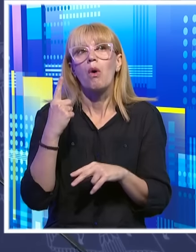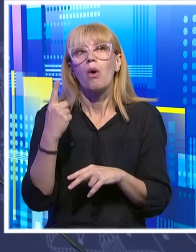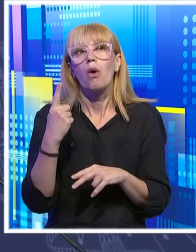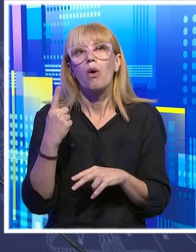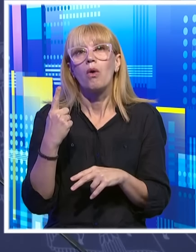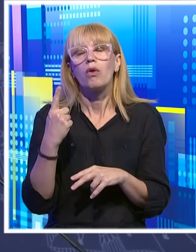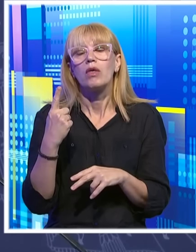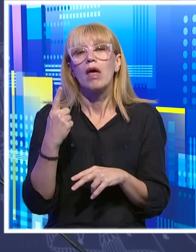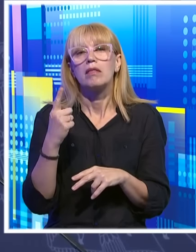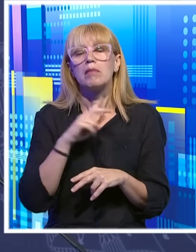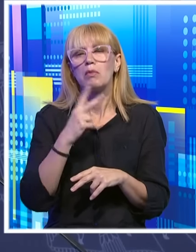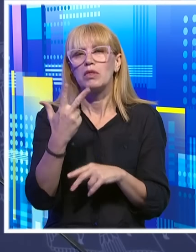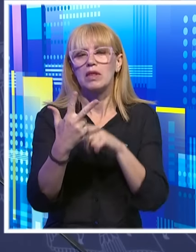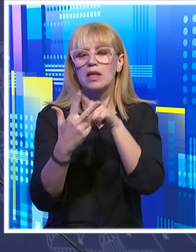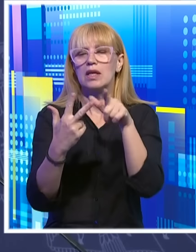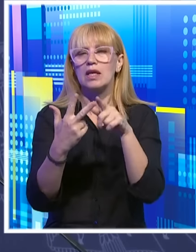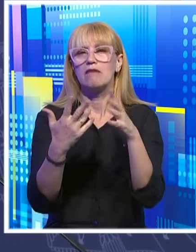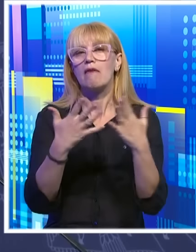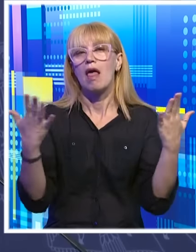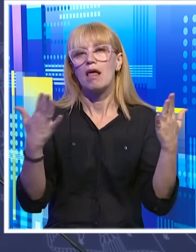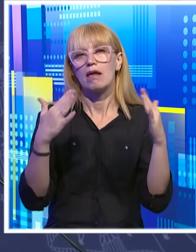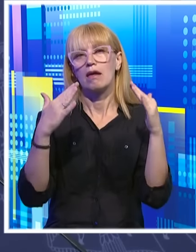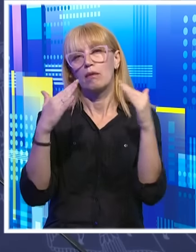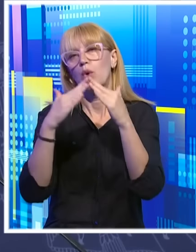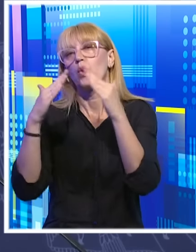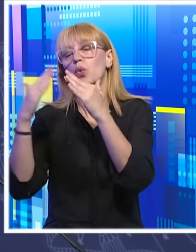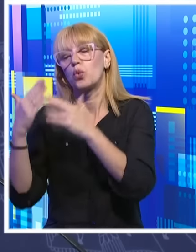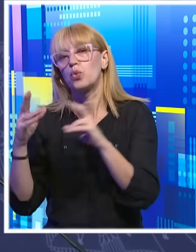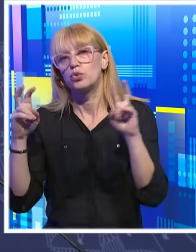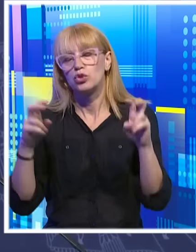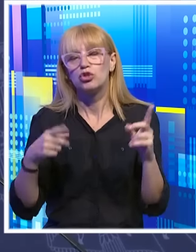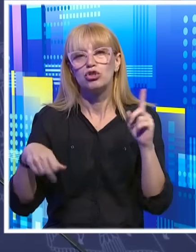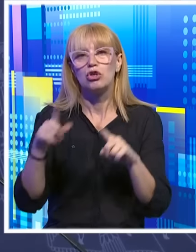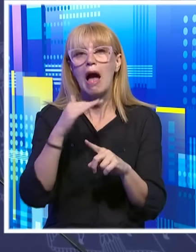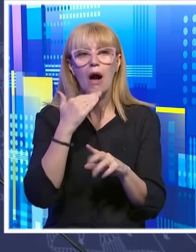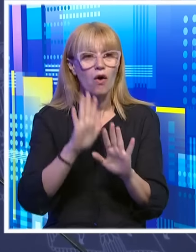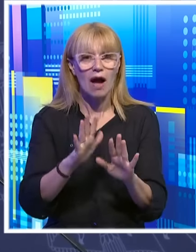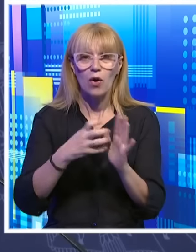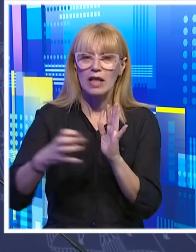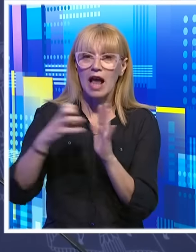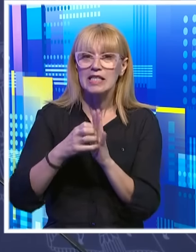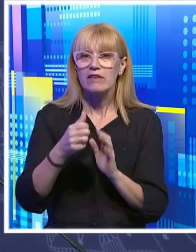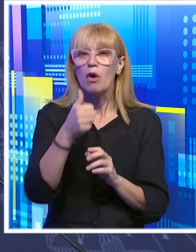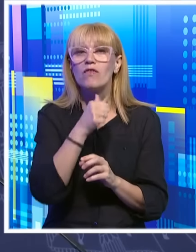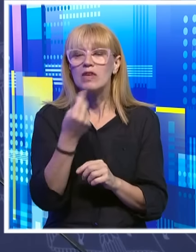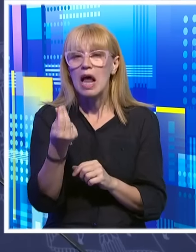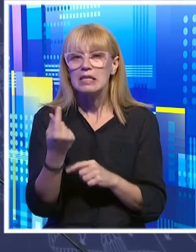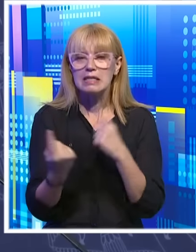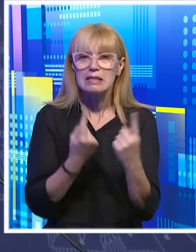godine, ukoliko bismo uspeli da zadržimo ovakav nivo finansijske discipline, ukoliko ne dođe do neke veće